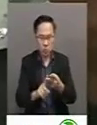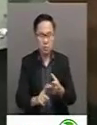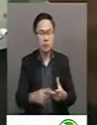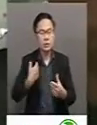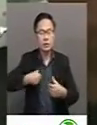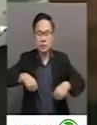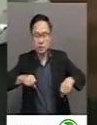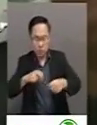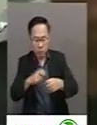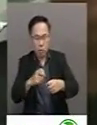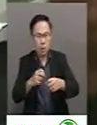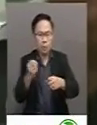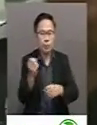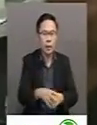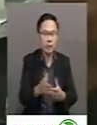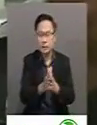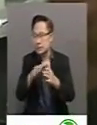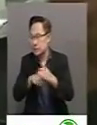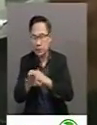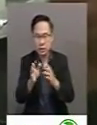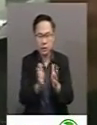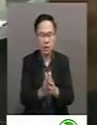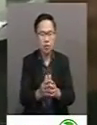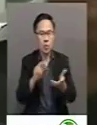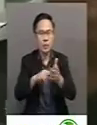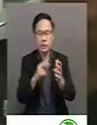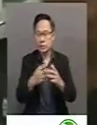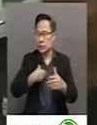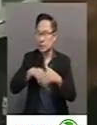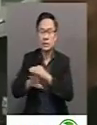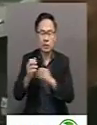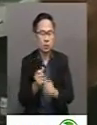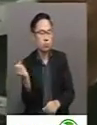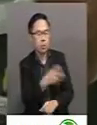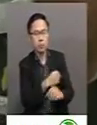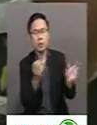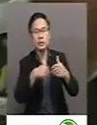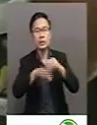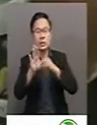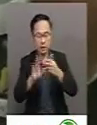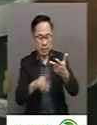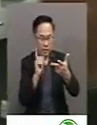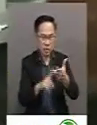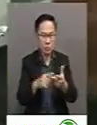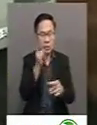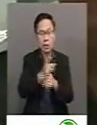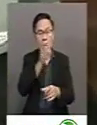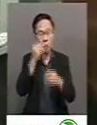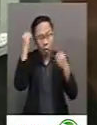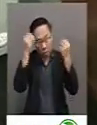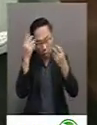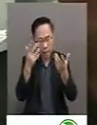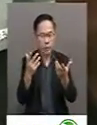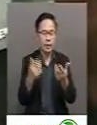ผัดพลั้งพูดง่ายถือมาแล้วก็หล่นลงโยนอย่างบางทีเมามายอะไรเนี่ยนะ